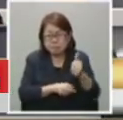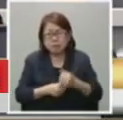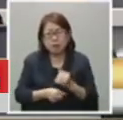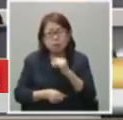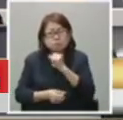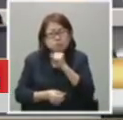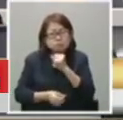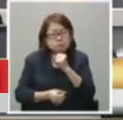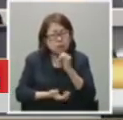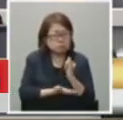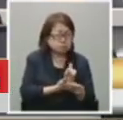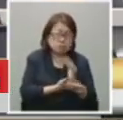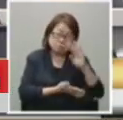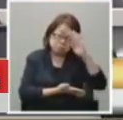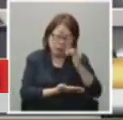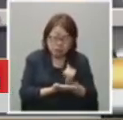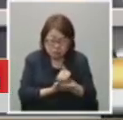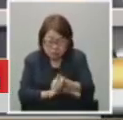ดเตียงอยู่ที่บ้านได้ไหมล่ะ